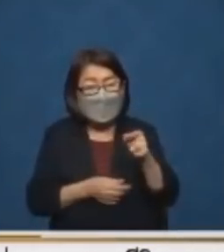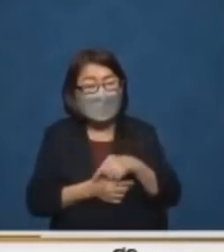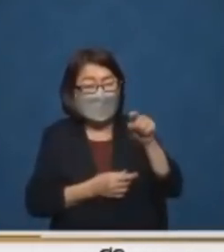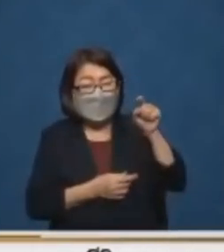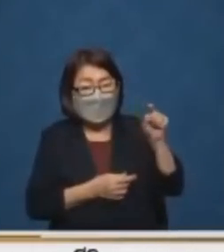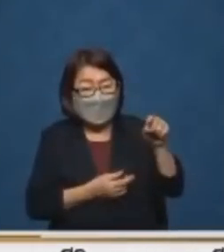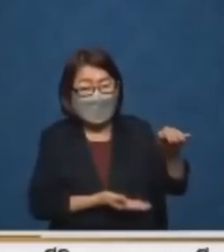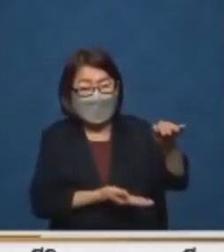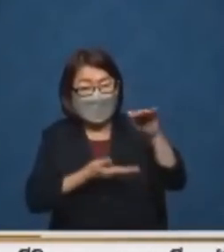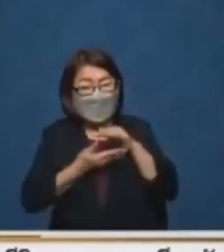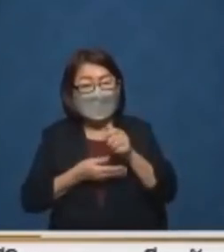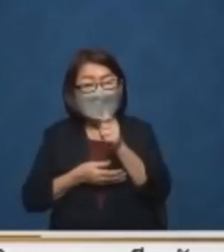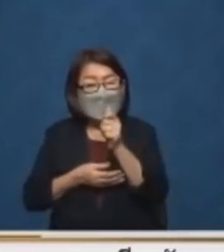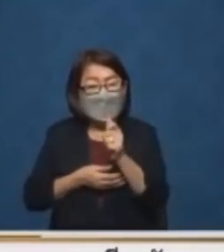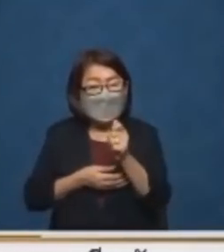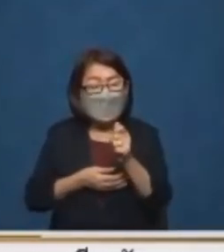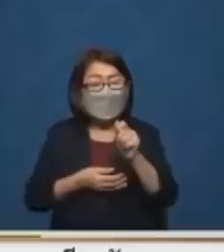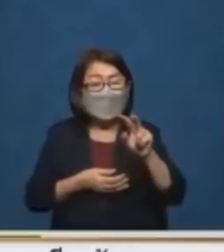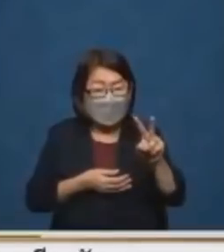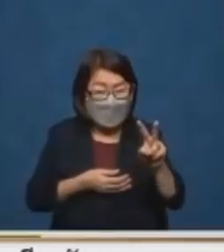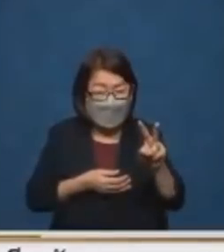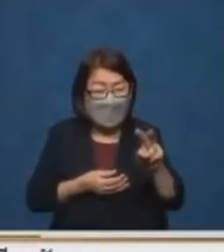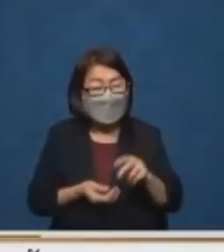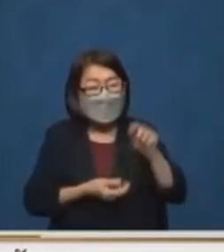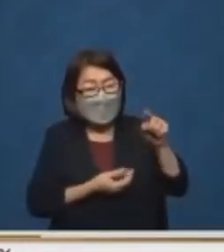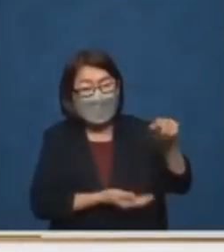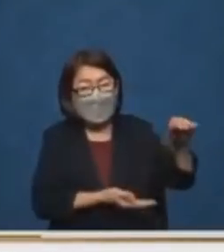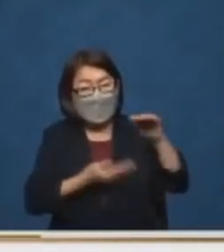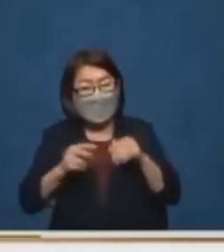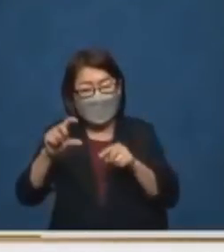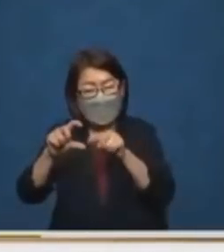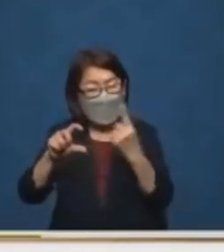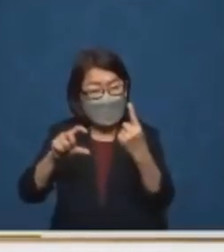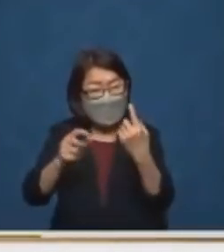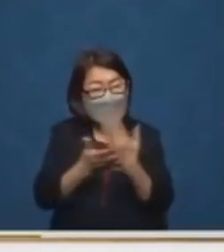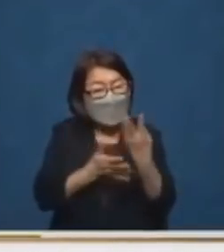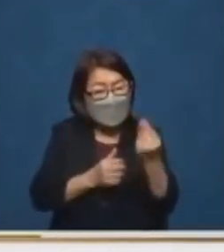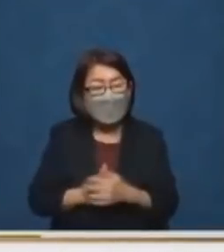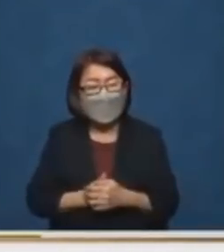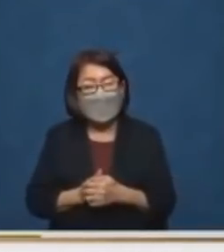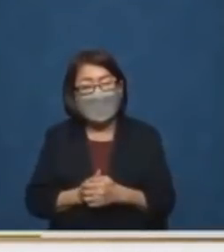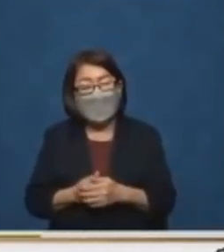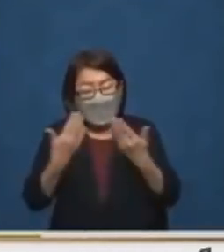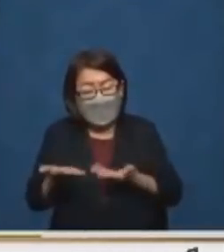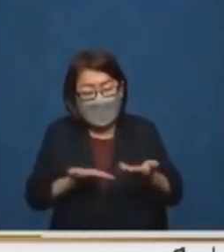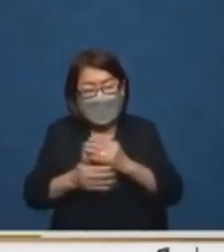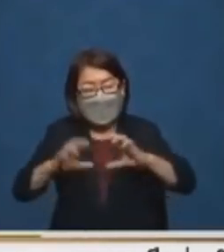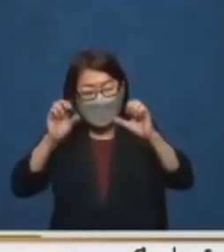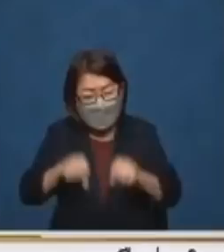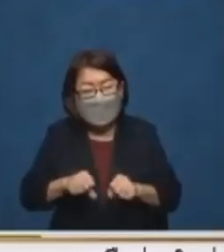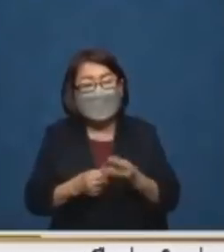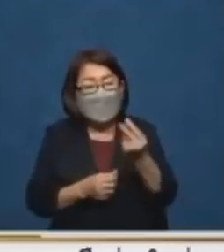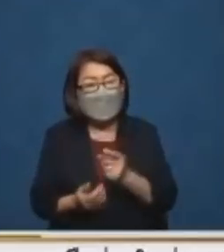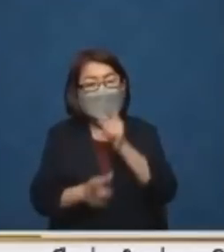แผนการสงจริงราคาสื้อต่ดส ราคาตามคณะลำตีอนุมัติปากดตามตาล